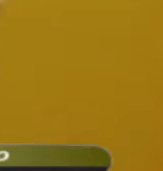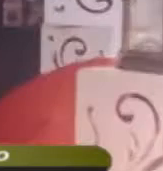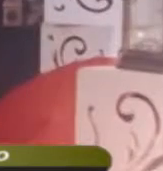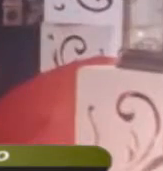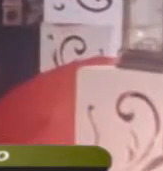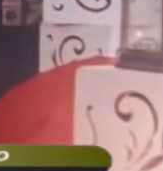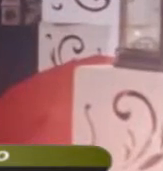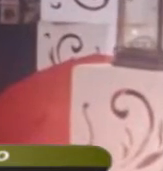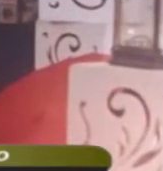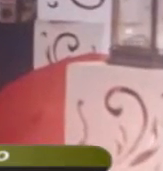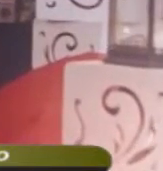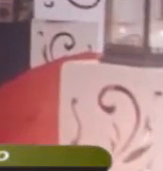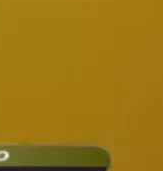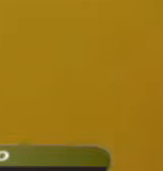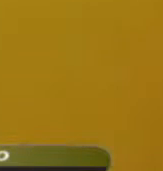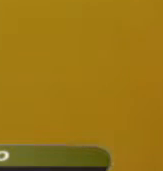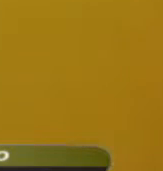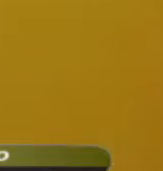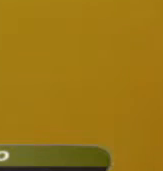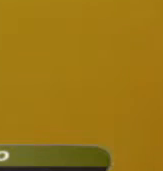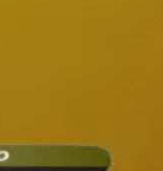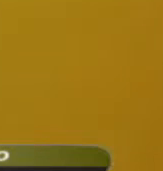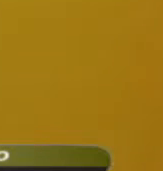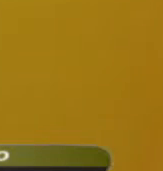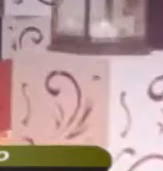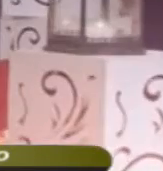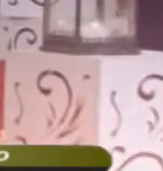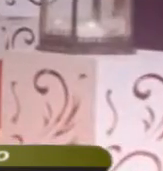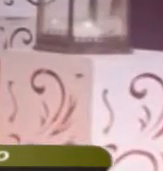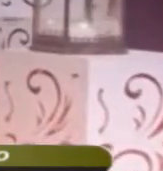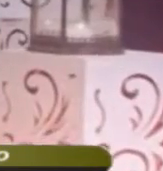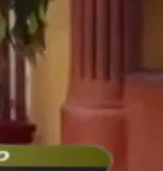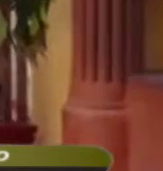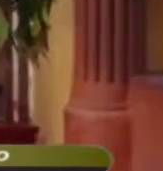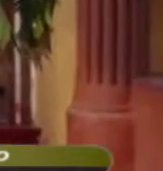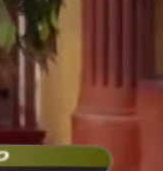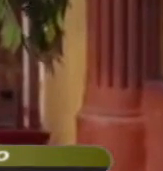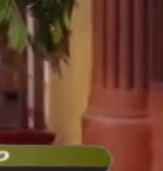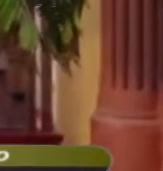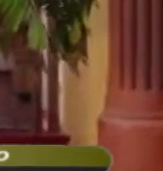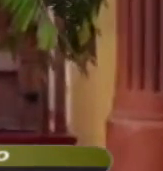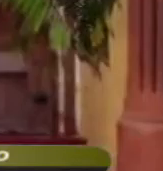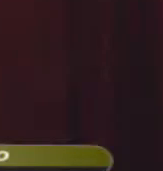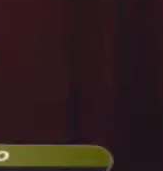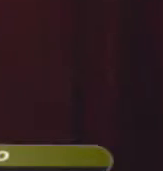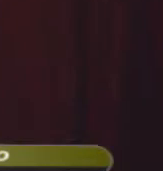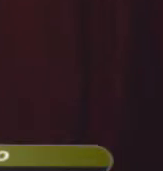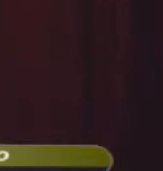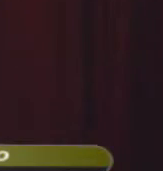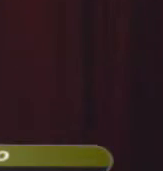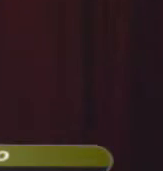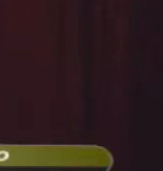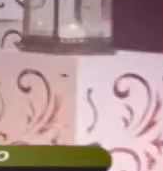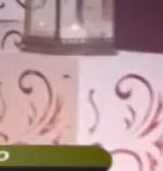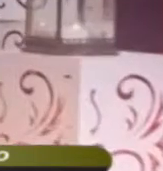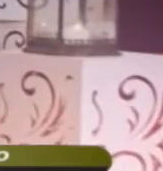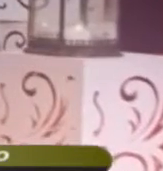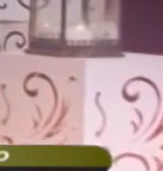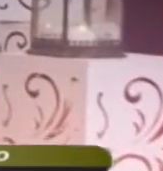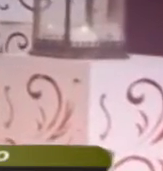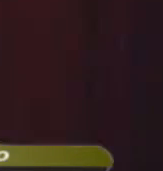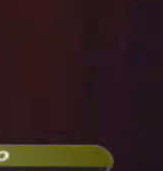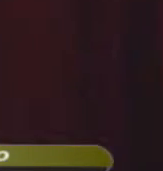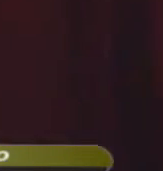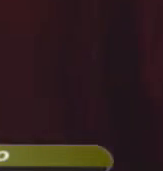Oh no no no no, mimi so wale matapeli. Oh no no no no, ukiniacha